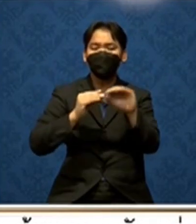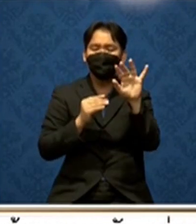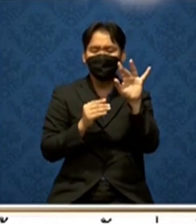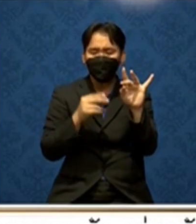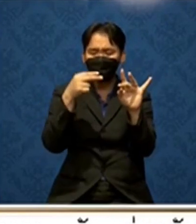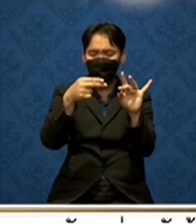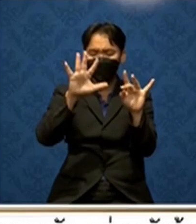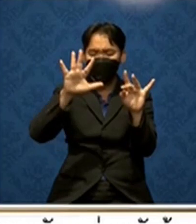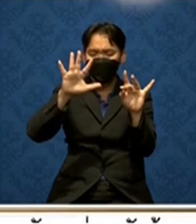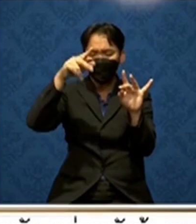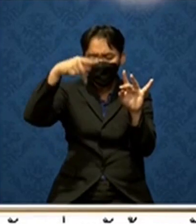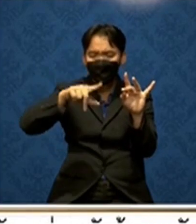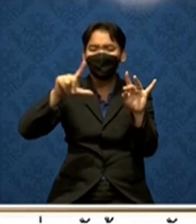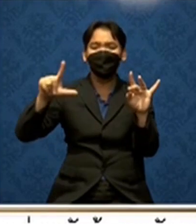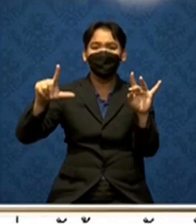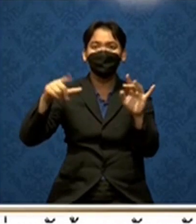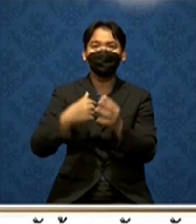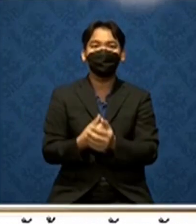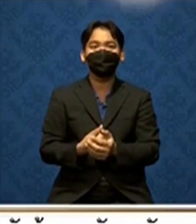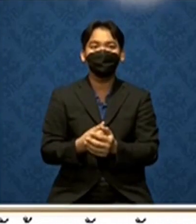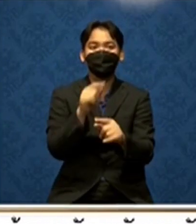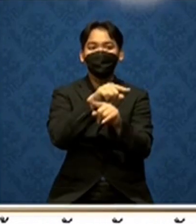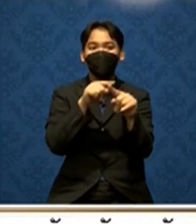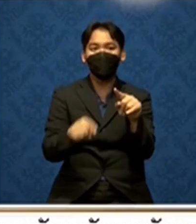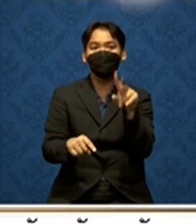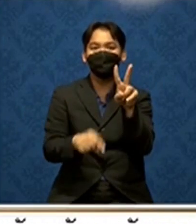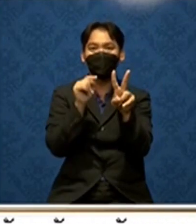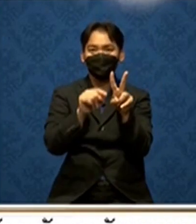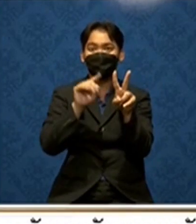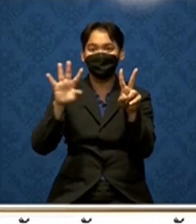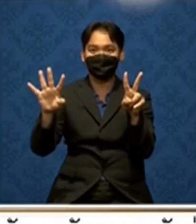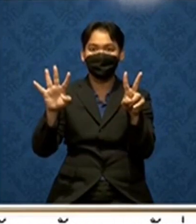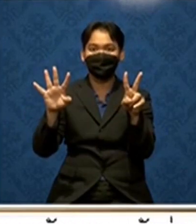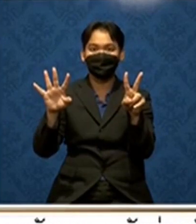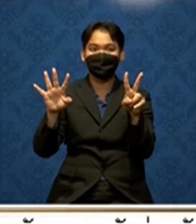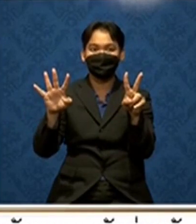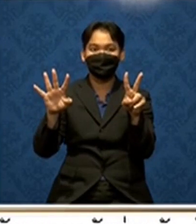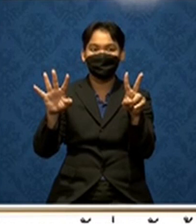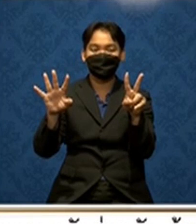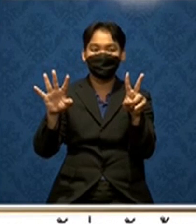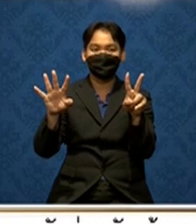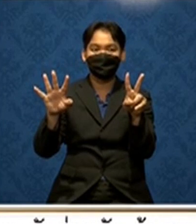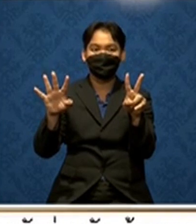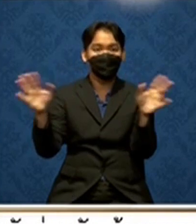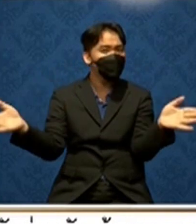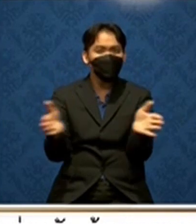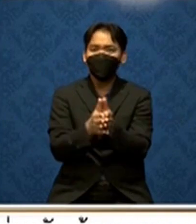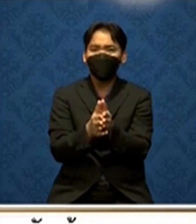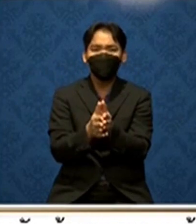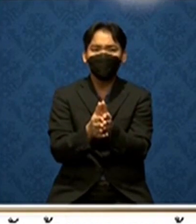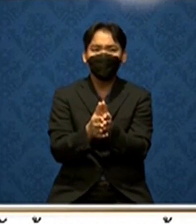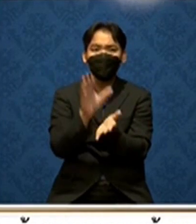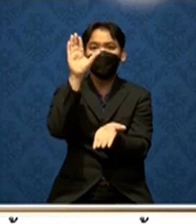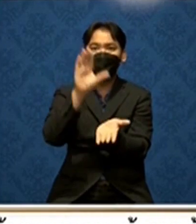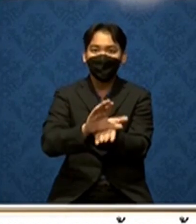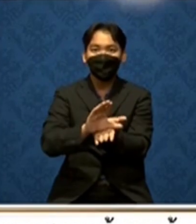บาทหรือคิดเป็นร้อยละที่เพิ่มขึ้น 2.4 และภาพรวมยังซ้ำร้ายครับเป็นเหมือนเดิมงบประมาณ